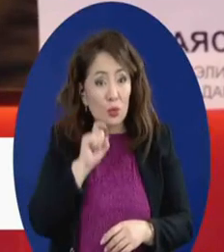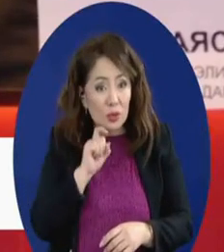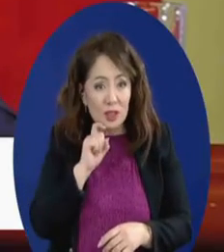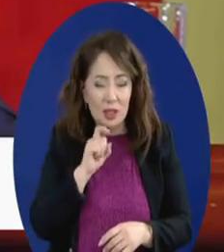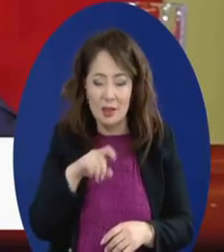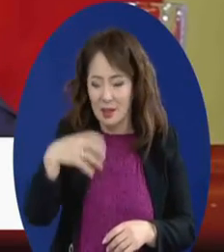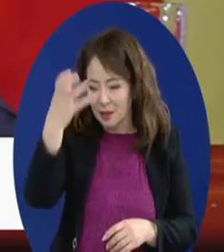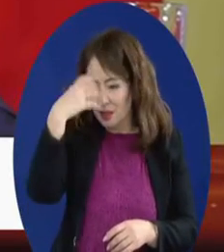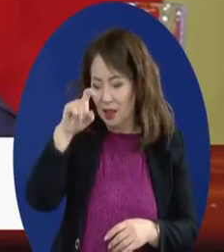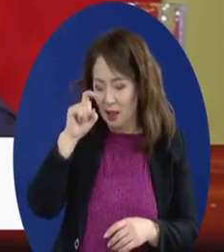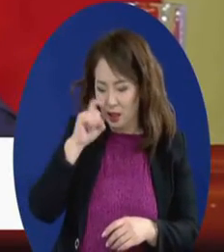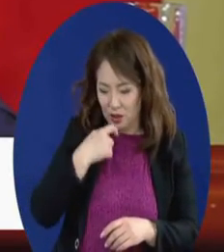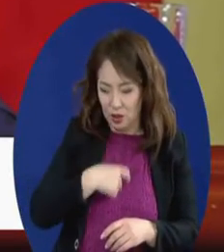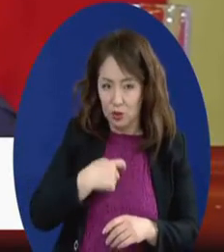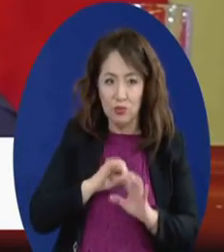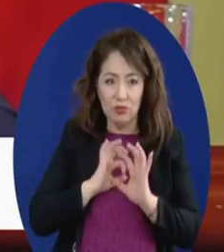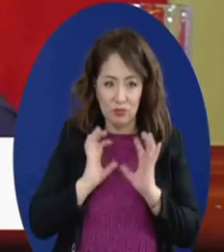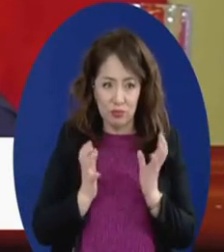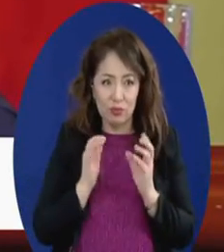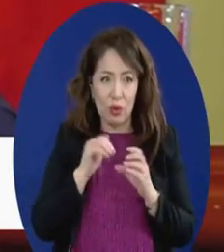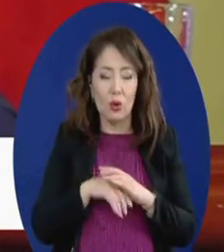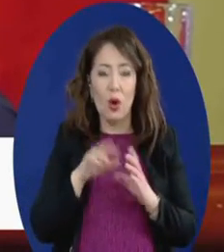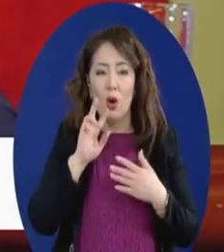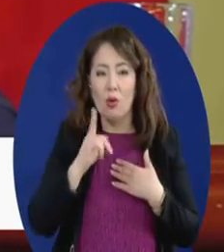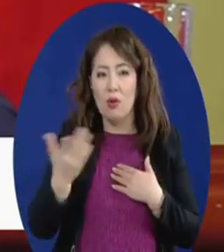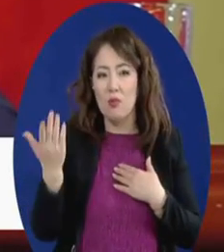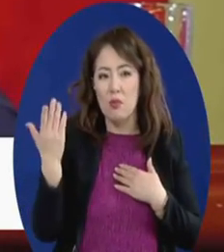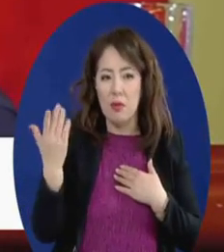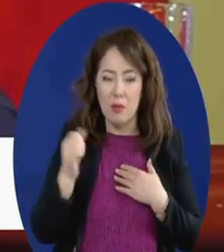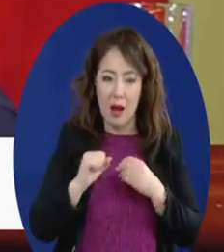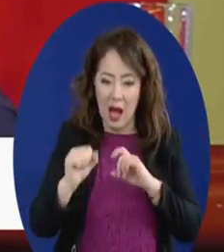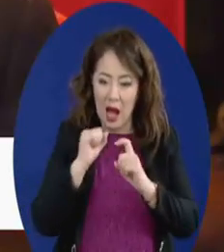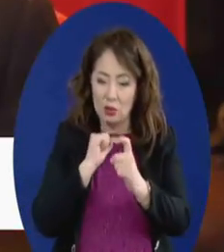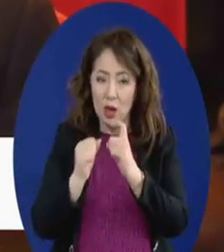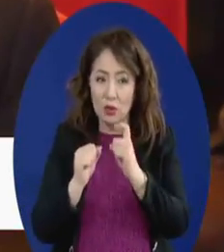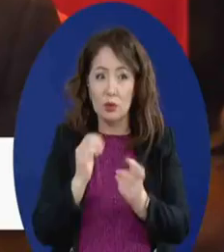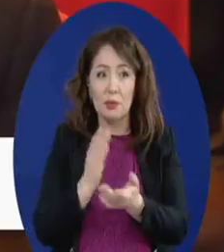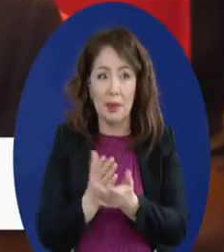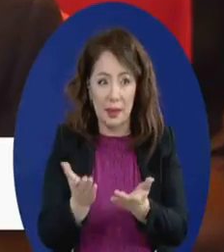засгийн газрын гишүүд бүрэн бүрэлдэхүүнээр оролцож үг хэлж асуултанд хариулсан юм а.